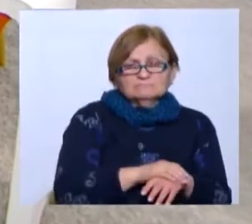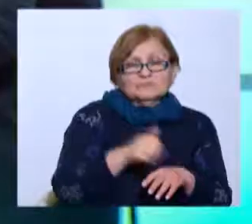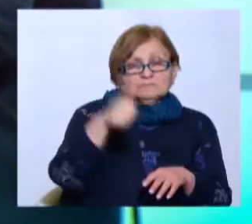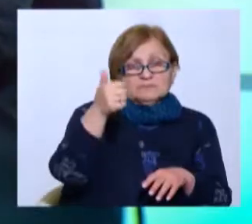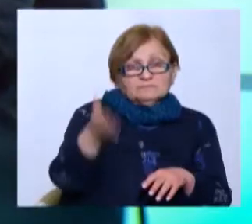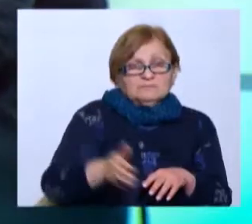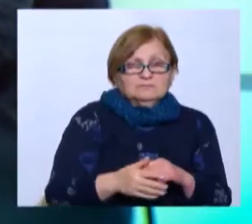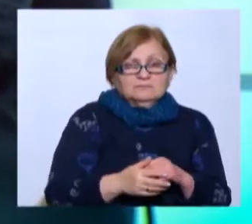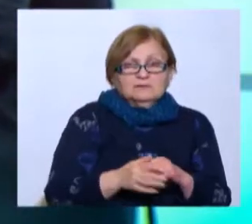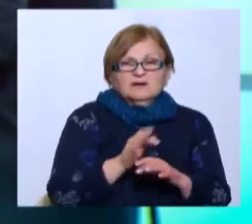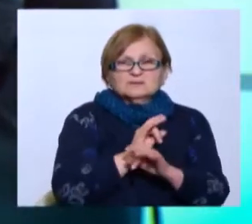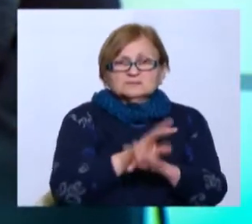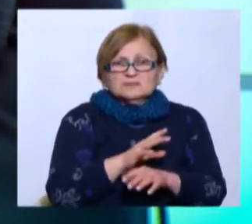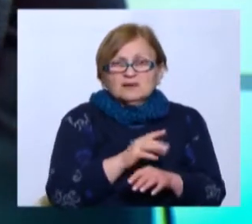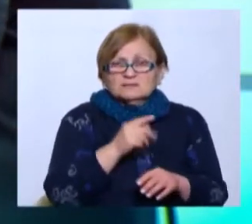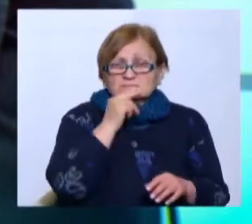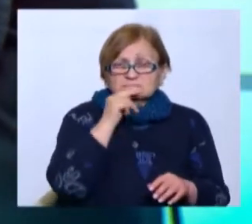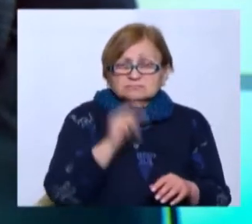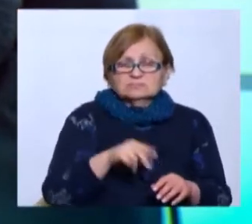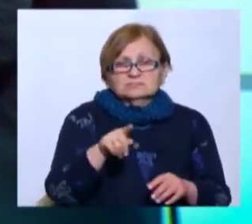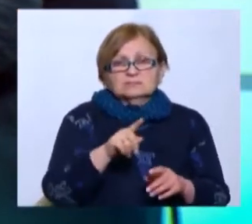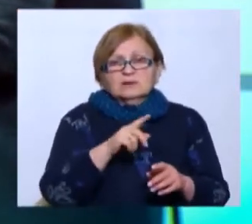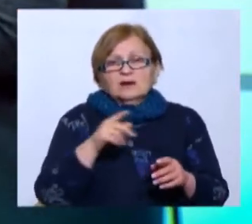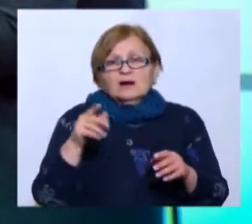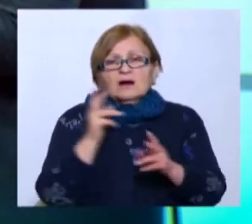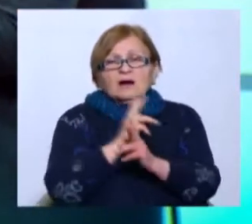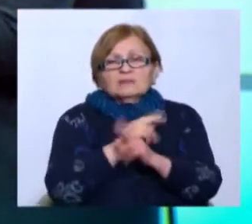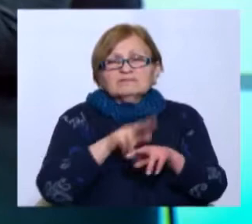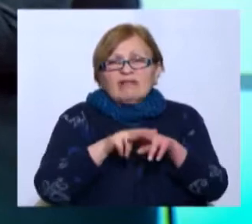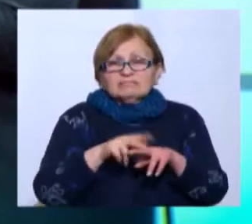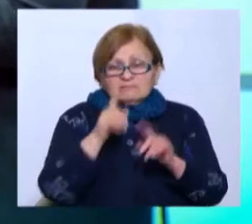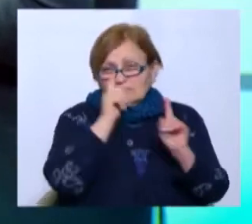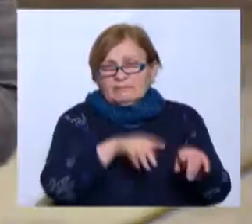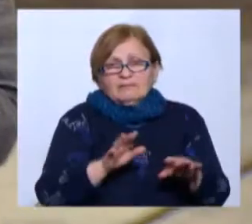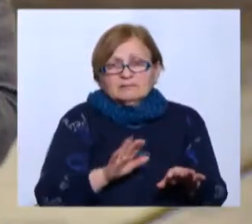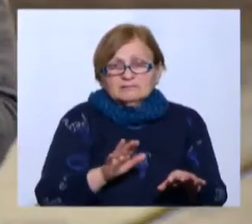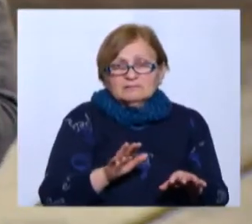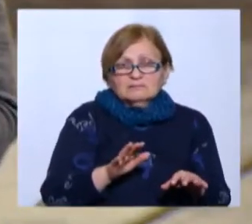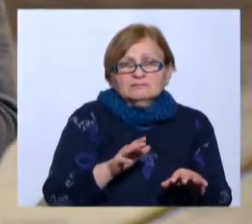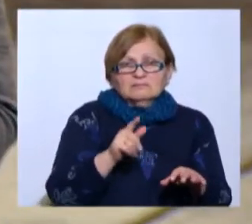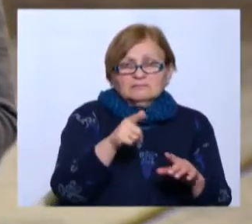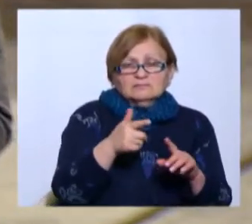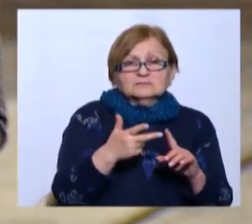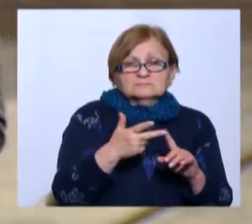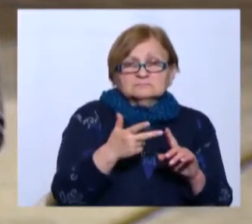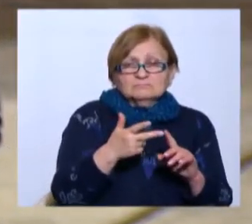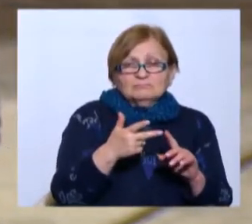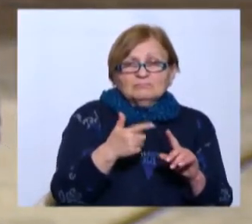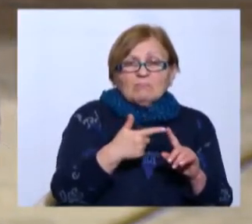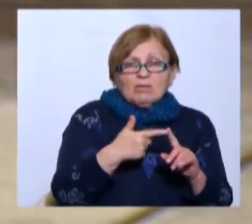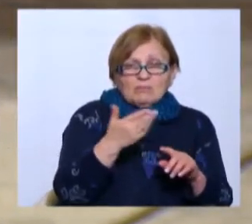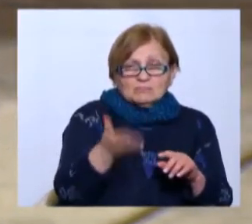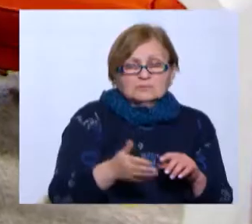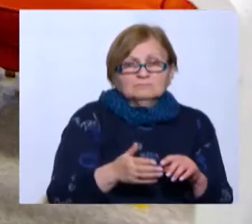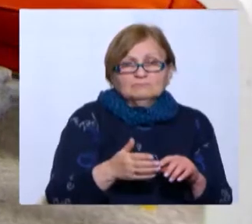დებულება, სიღარების გამო კი იგი ფერიან ათლიამ არ მიატოვა, ეს არის ჩვენი სამწახნაგა თეზისის მეორე